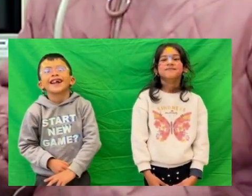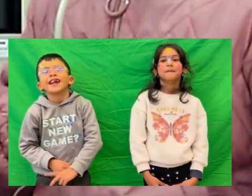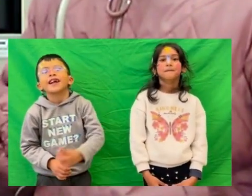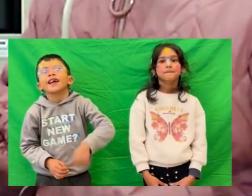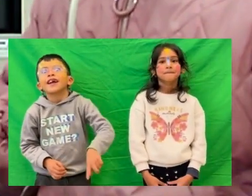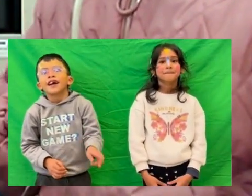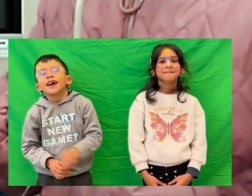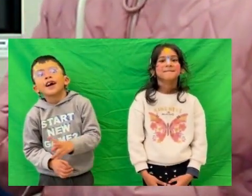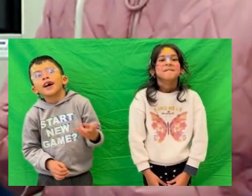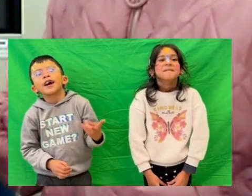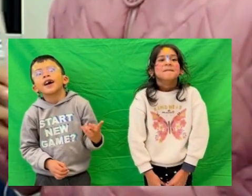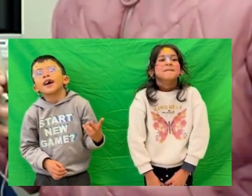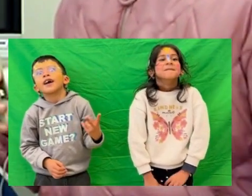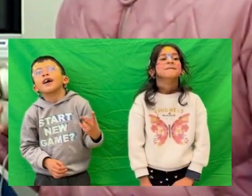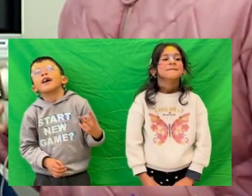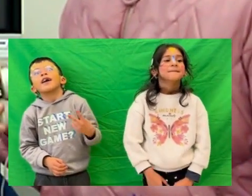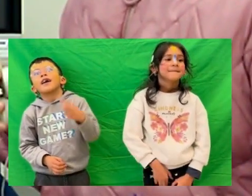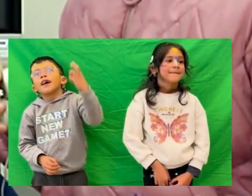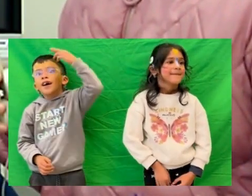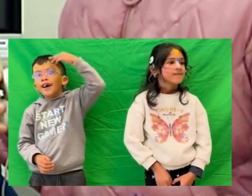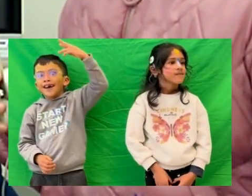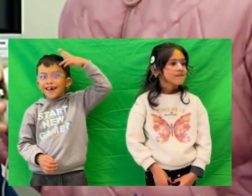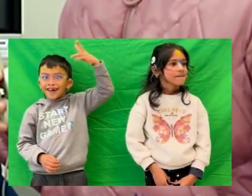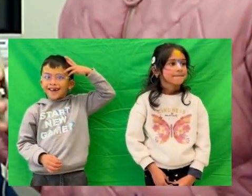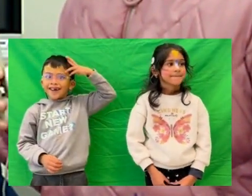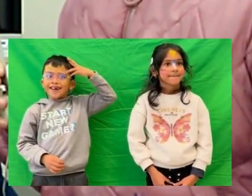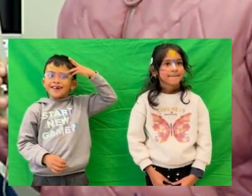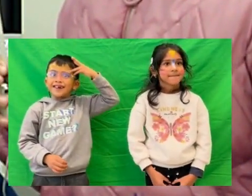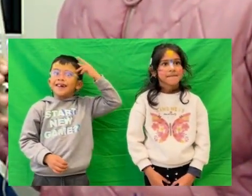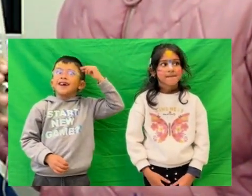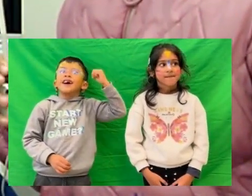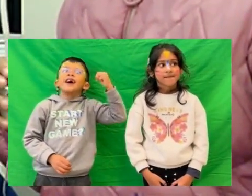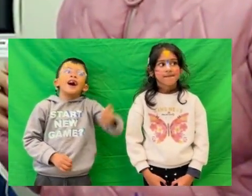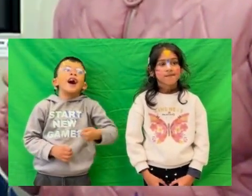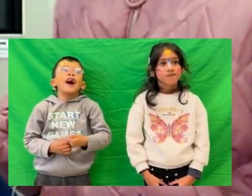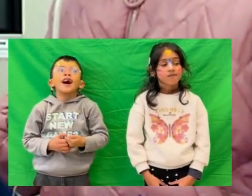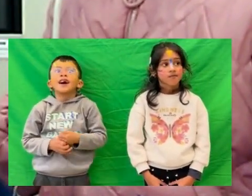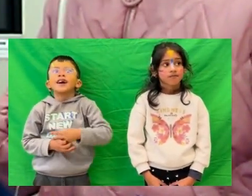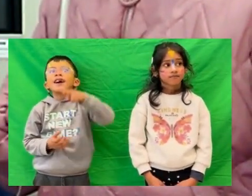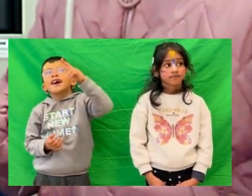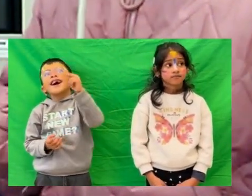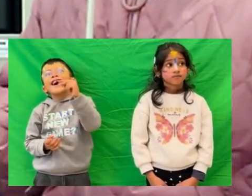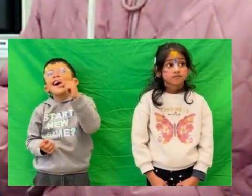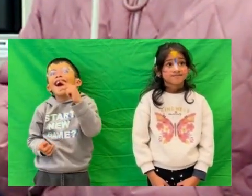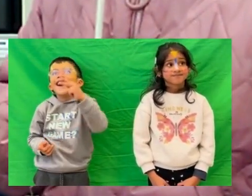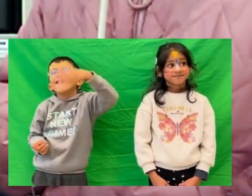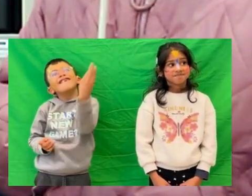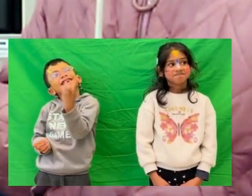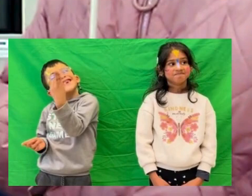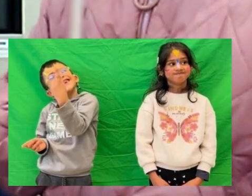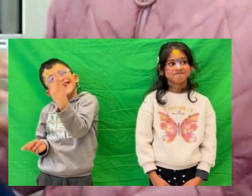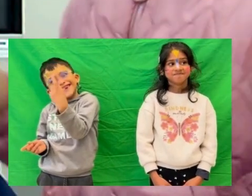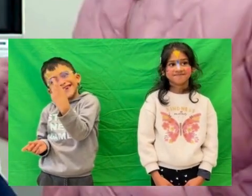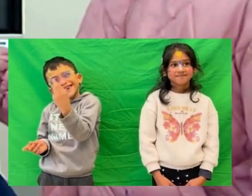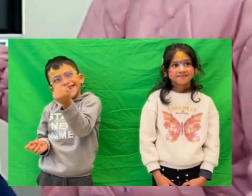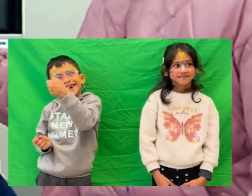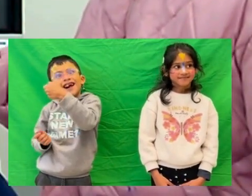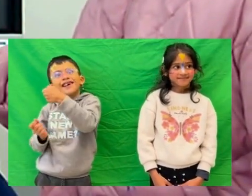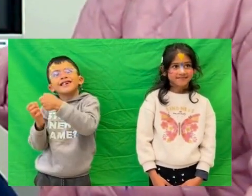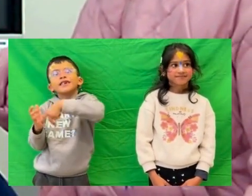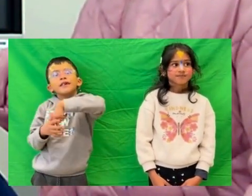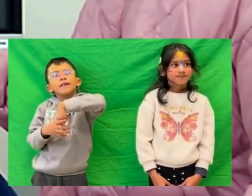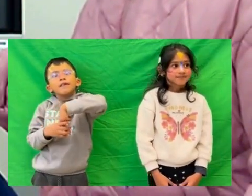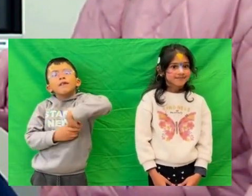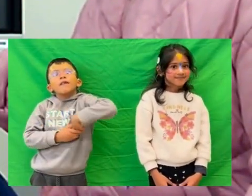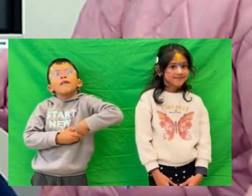ekarri diguzue? Ez asmatua tartea aurkeztuko dugu. Aurrera nahi dizuenean.